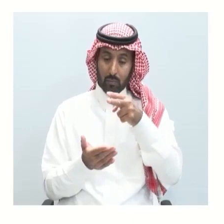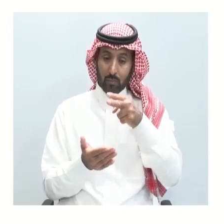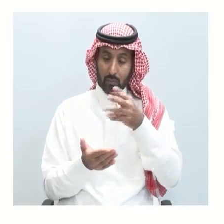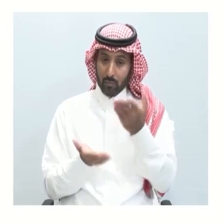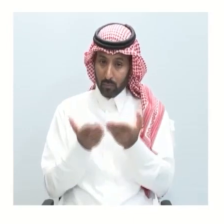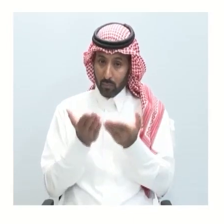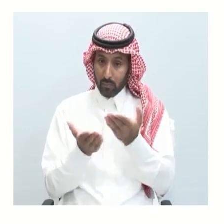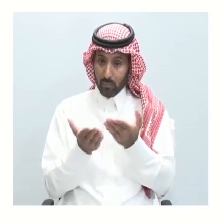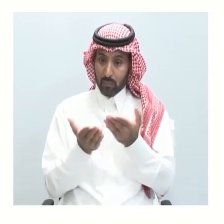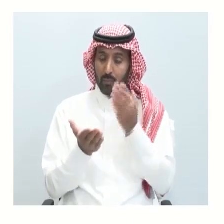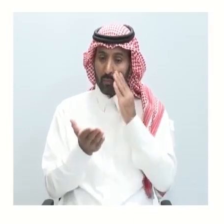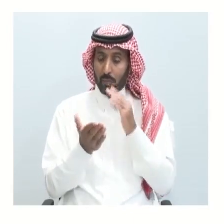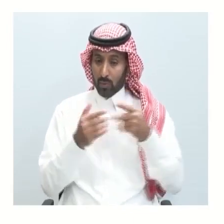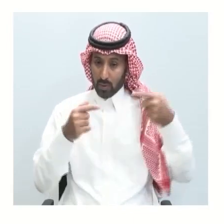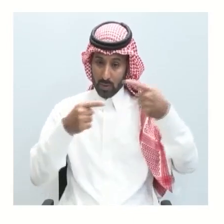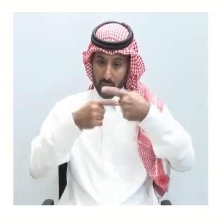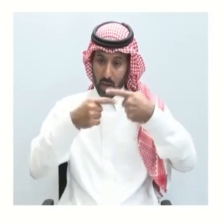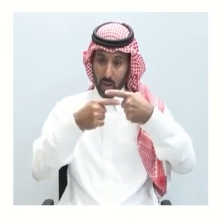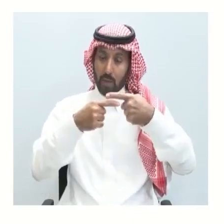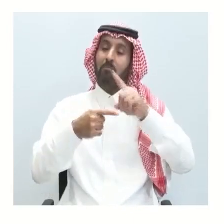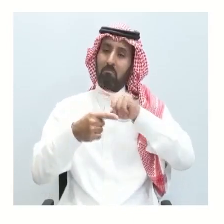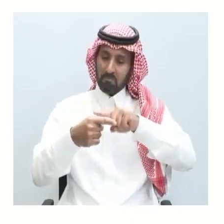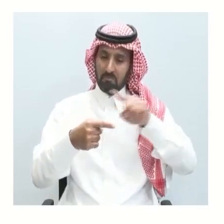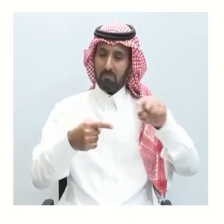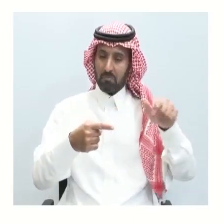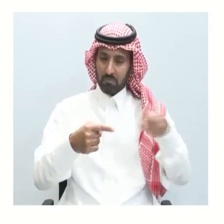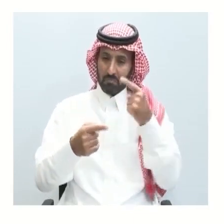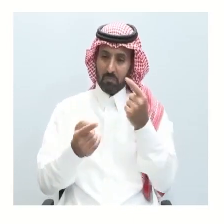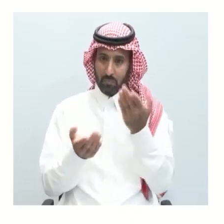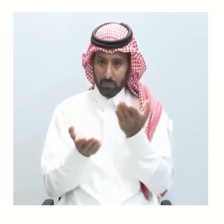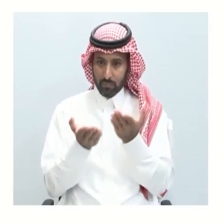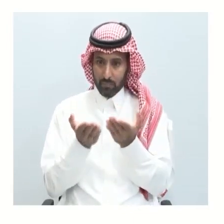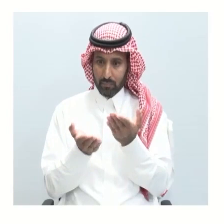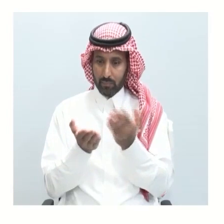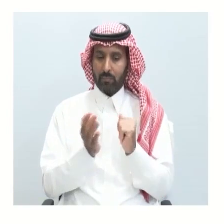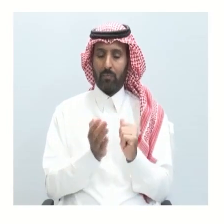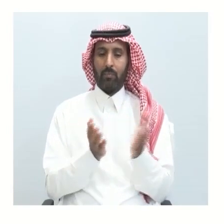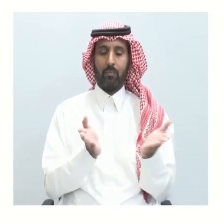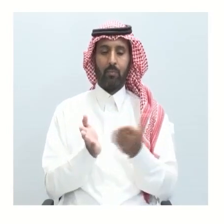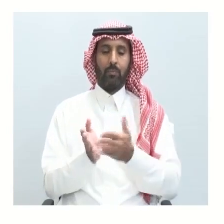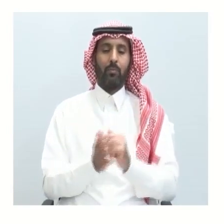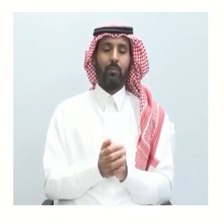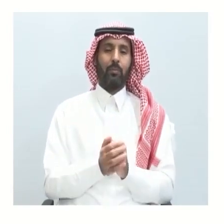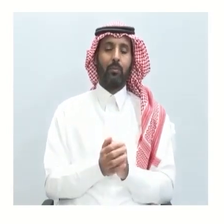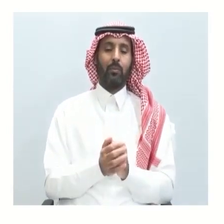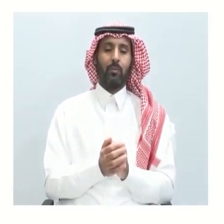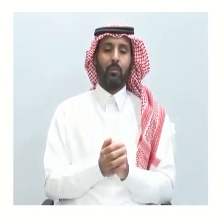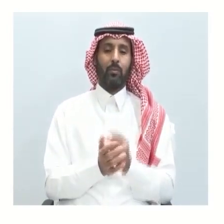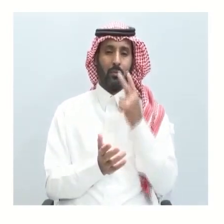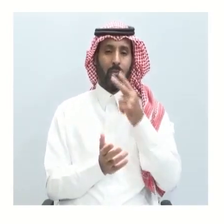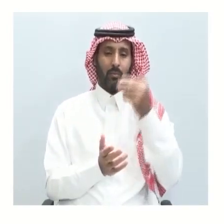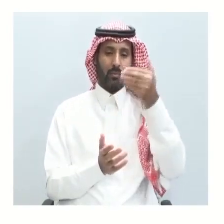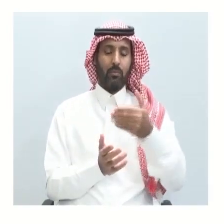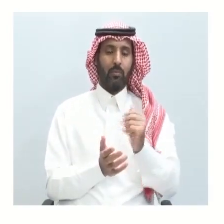مباشرة للأسهم، نعم في حالة اتزان، إذا هو في حالة اتزان. لاحظ معي،